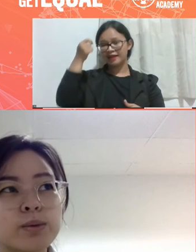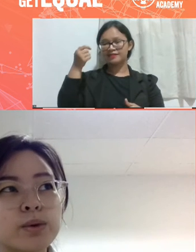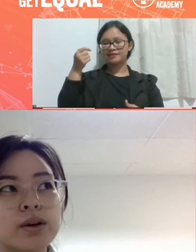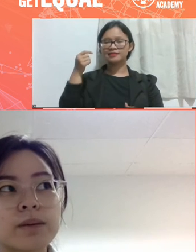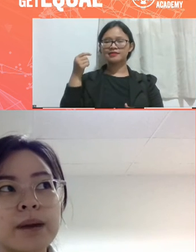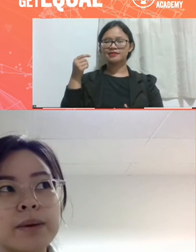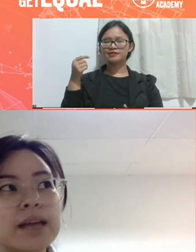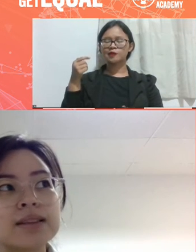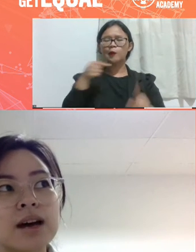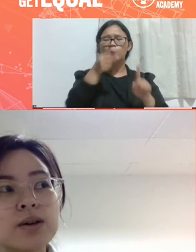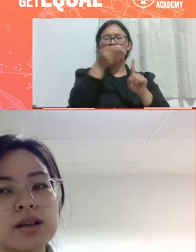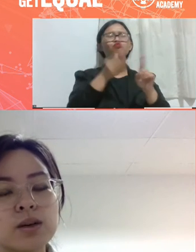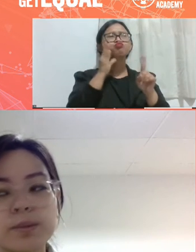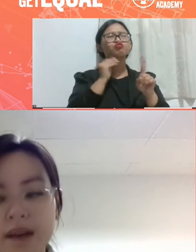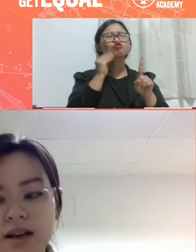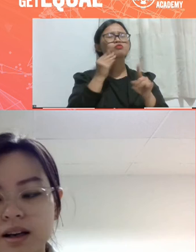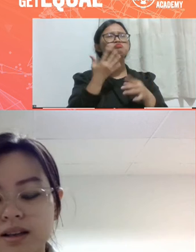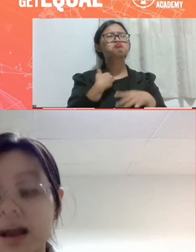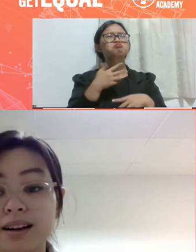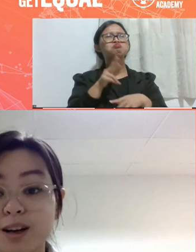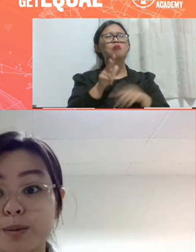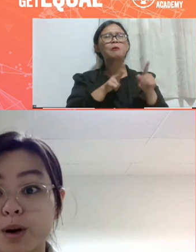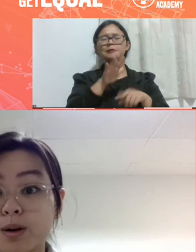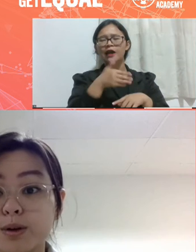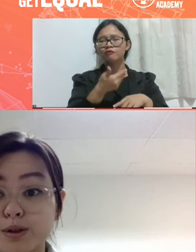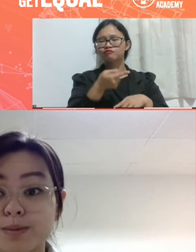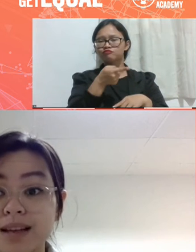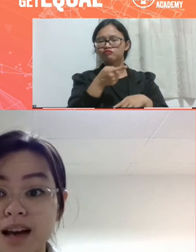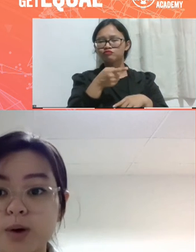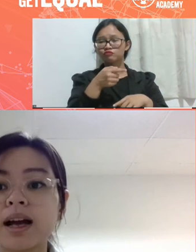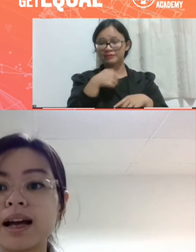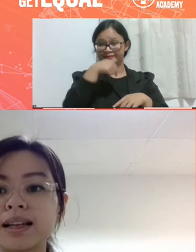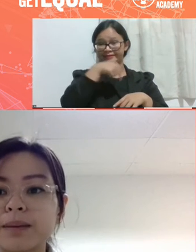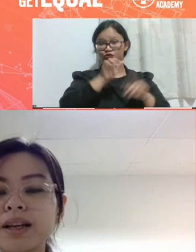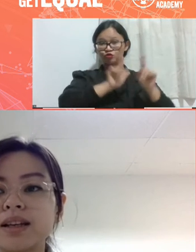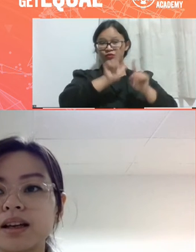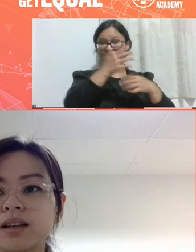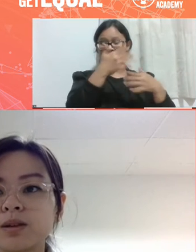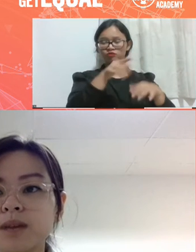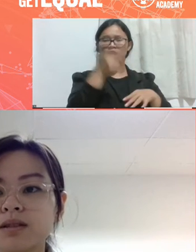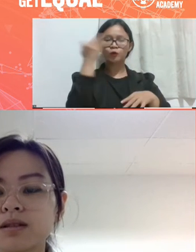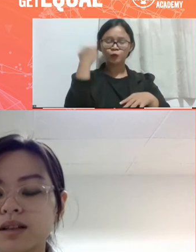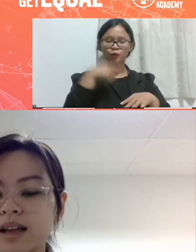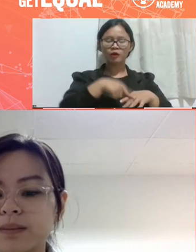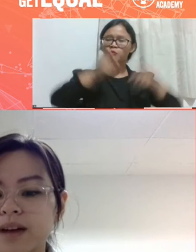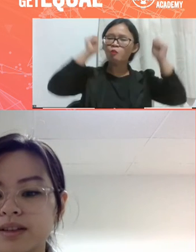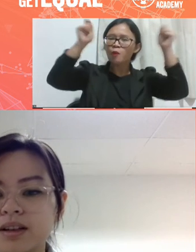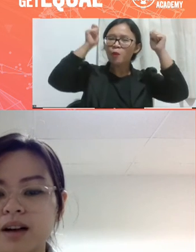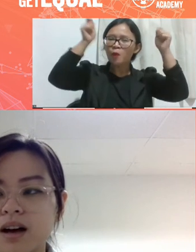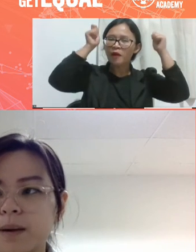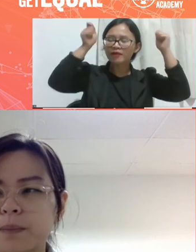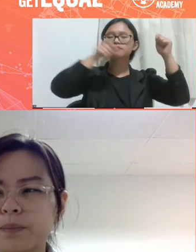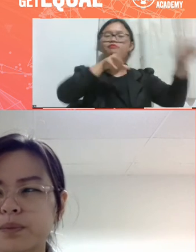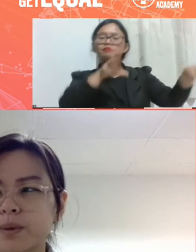yang umur berapa belas tahun, saya lupa, sekarang dia umur 17 tahun, tapi dia itu masuk ke dalam